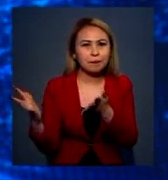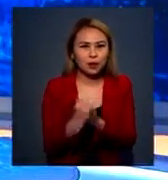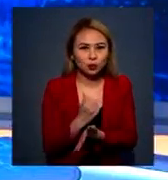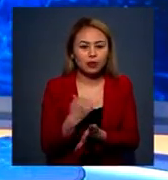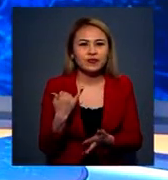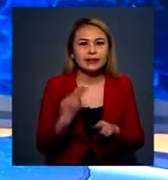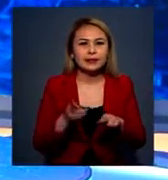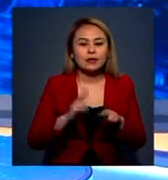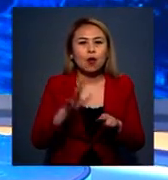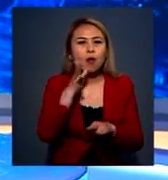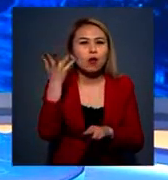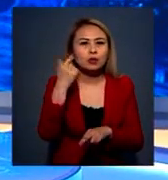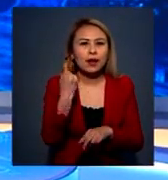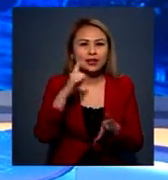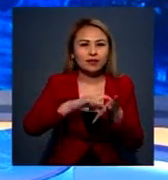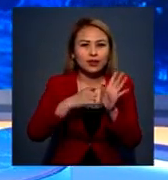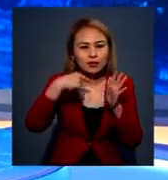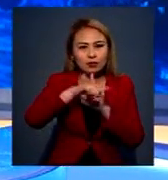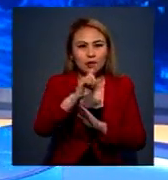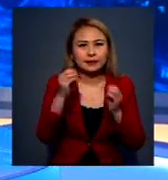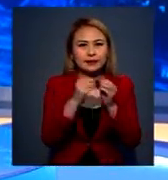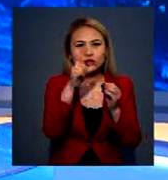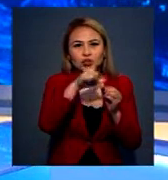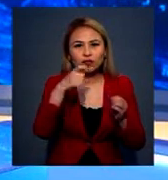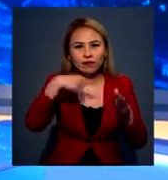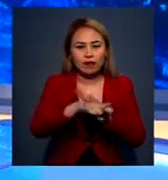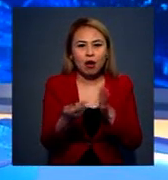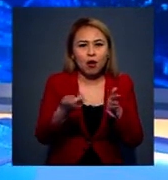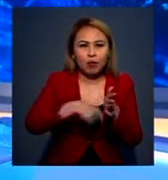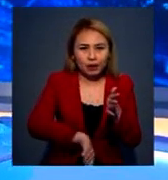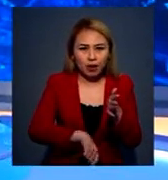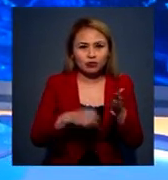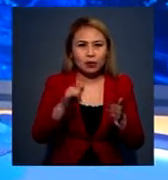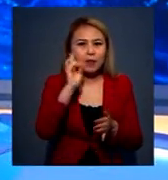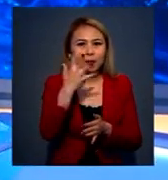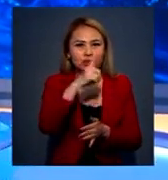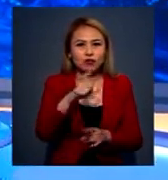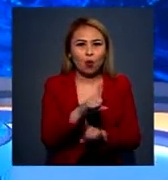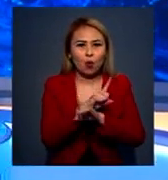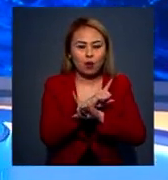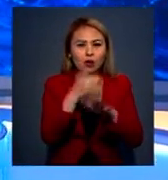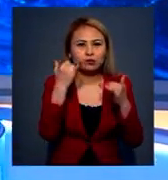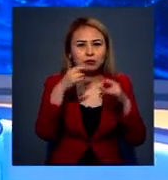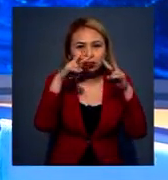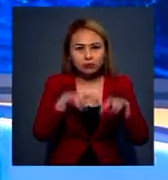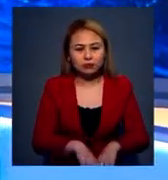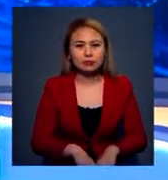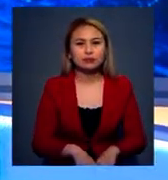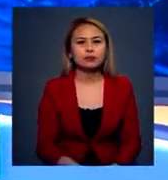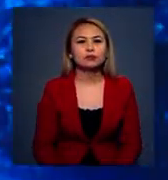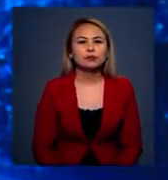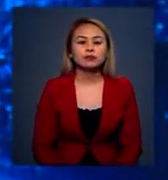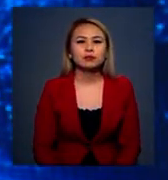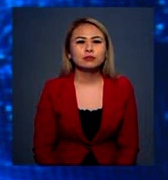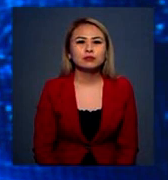көрінеді. Оқиға кезінде бір пәтерде 10 адам қамалып қалған. Өрт сөндірушілер келгенше 5-еуі көз жұмған. Қазір тергеу жүріп жатыр.